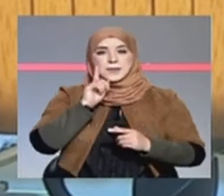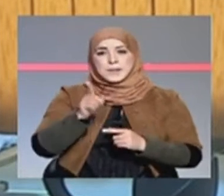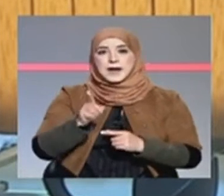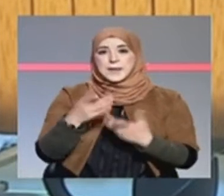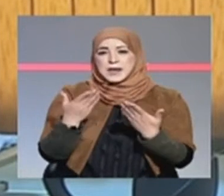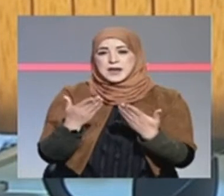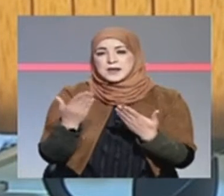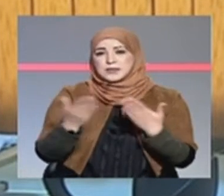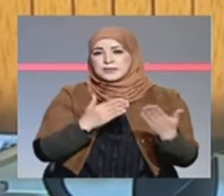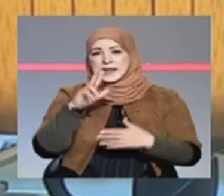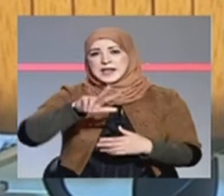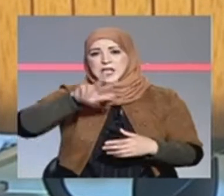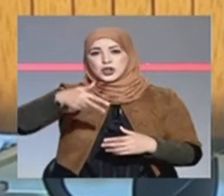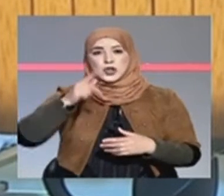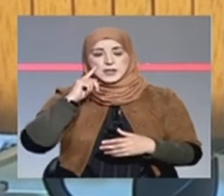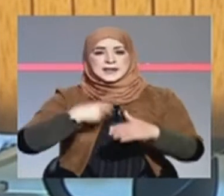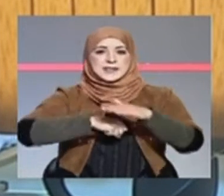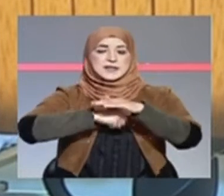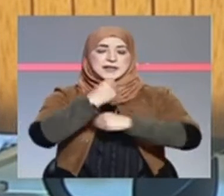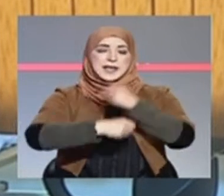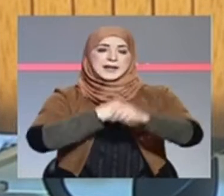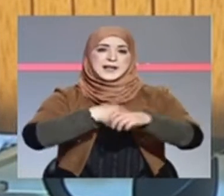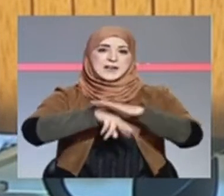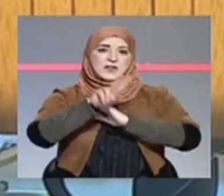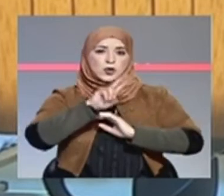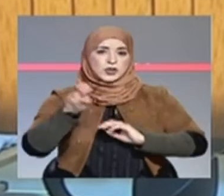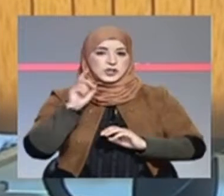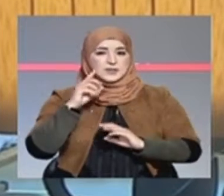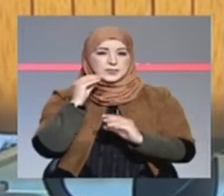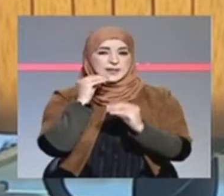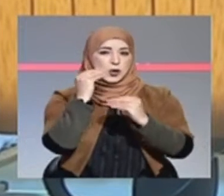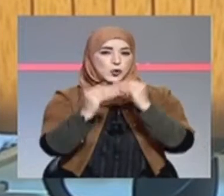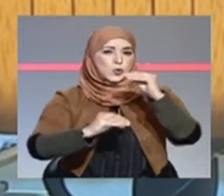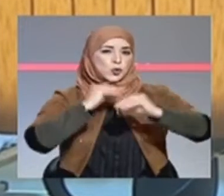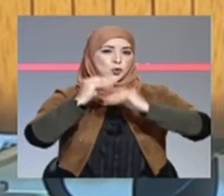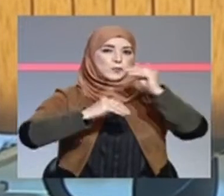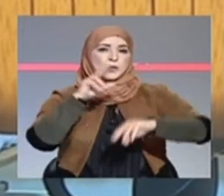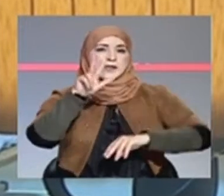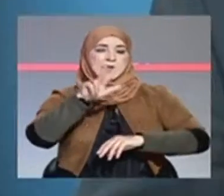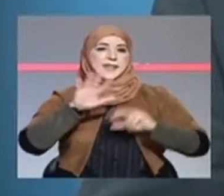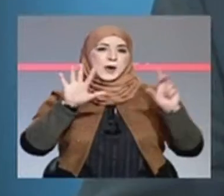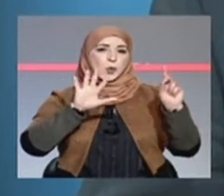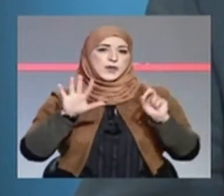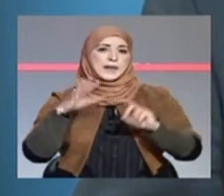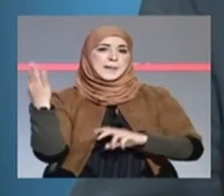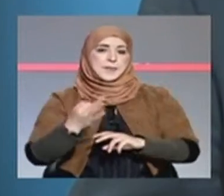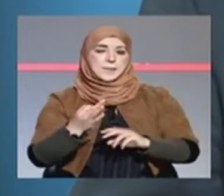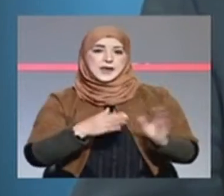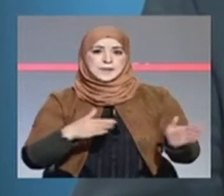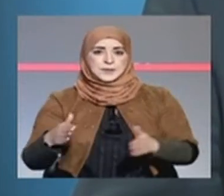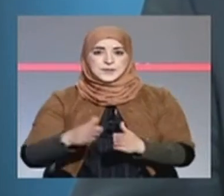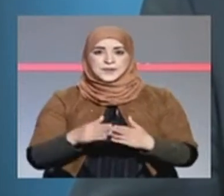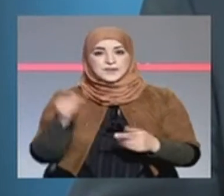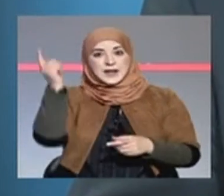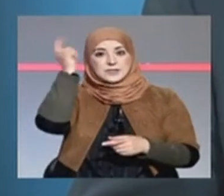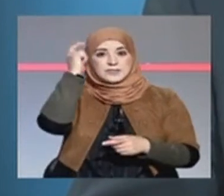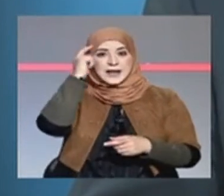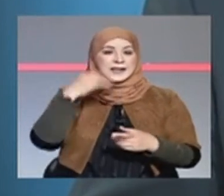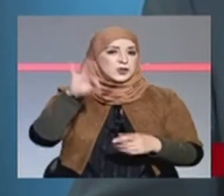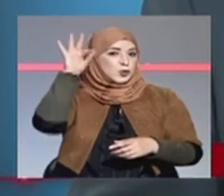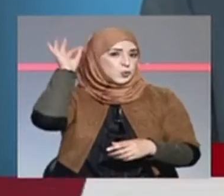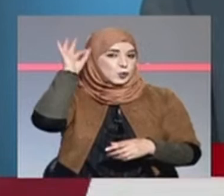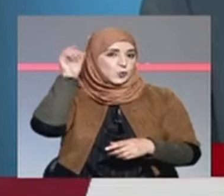ثلاثه اشهر لسنه الفين وعشرين بنسبه ثلاثه وثمانين بالميه تتبدل